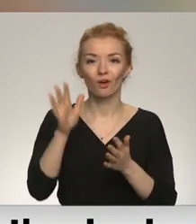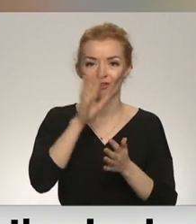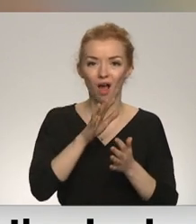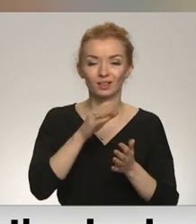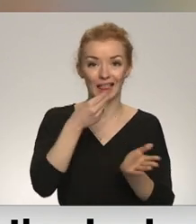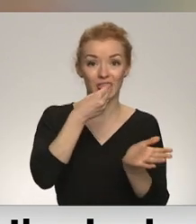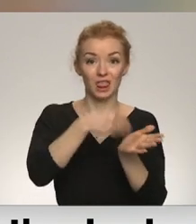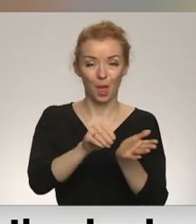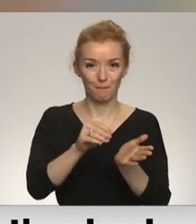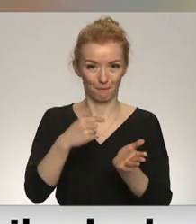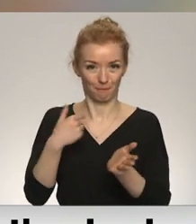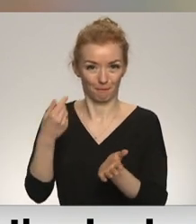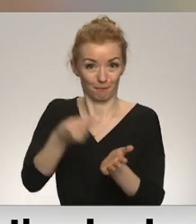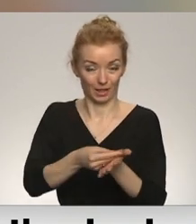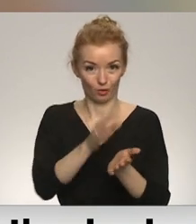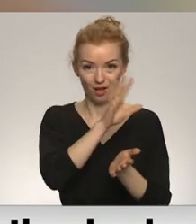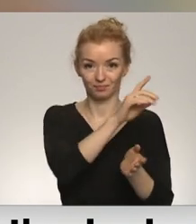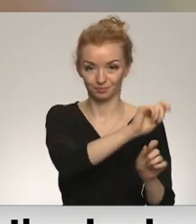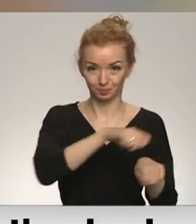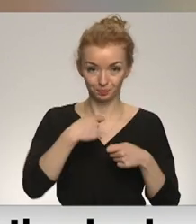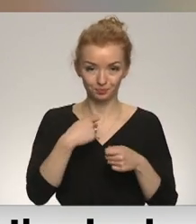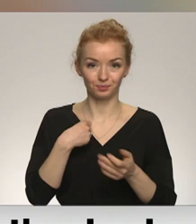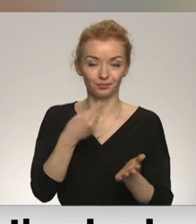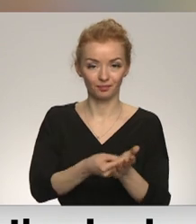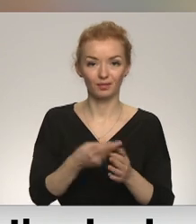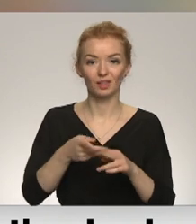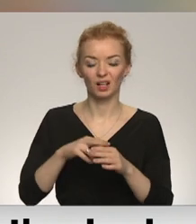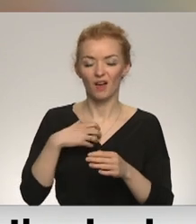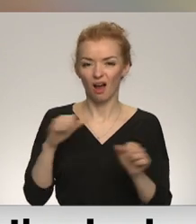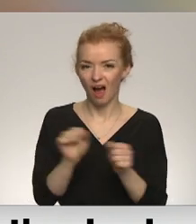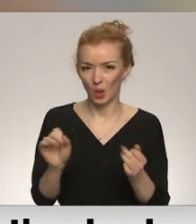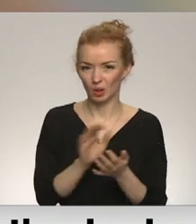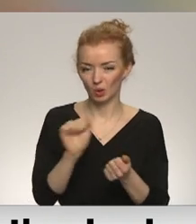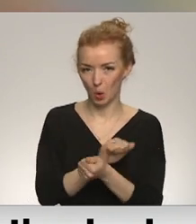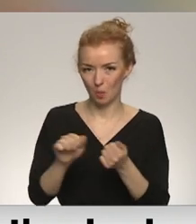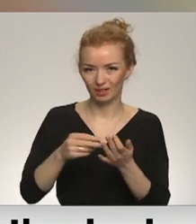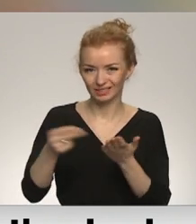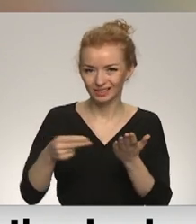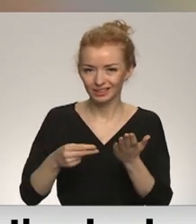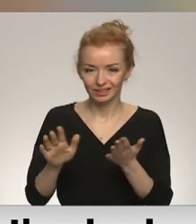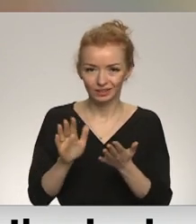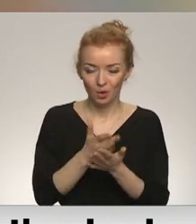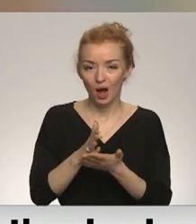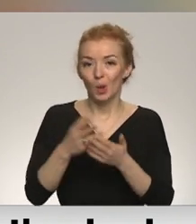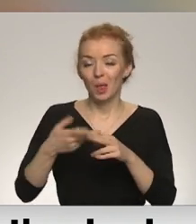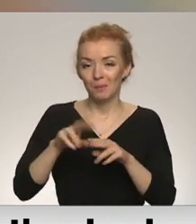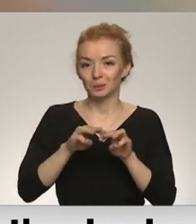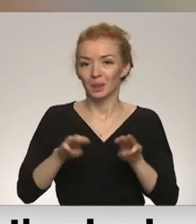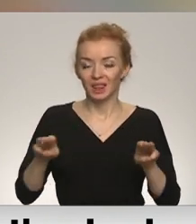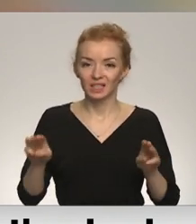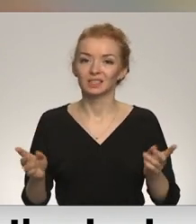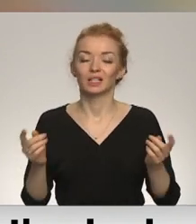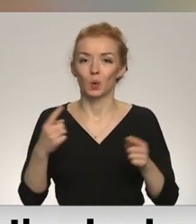esam iepirkuši vai iegādājušies, jo šeit, protams, jāskārto, diemžēl, arī dokumentācija. Un tas ir tas, pie kā ministrija un